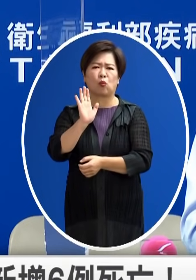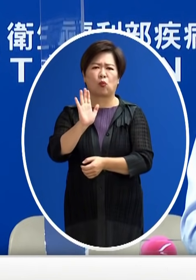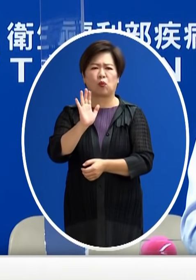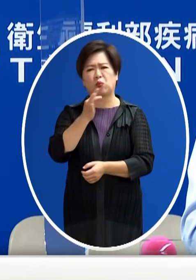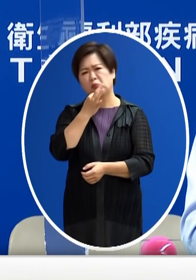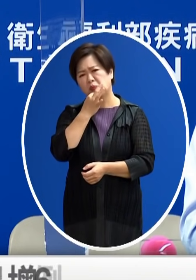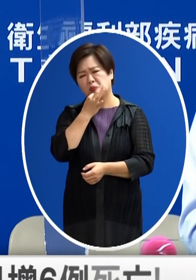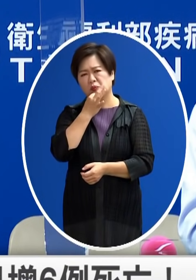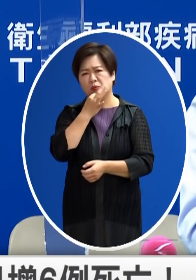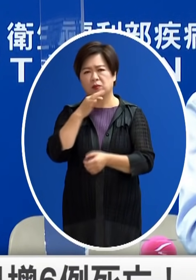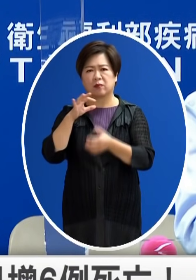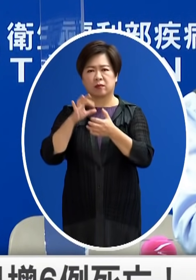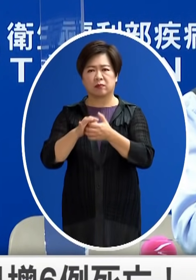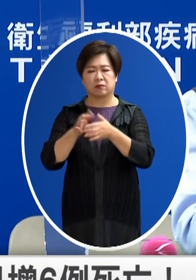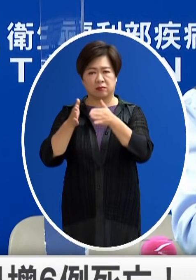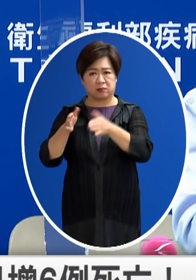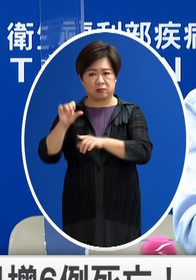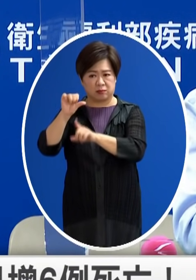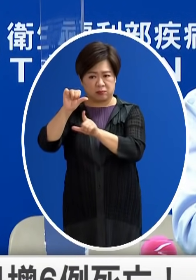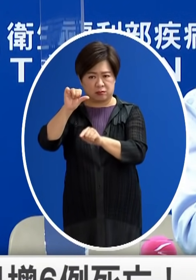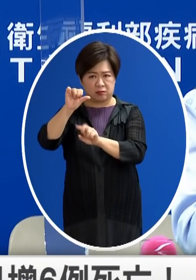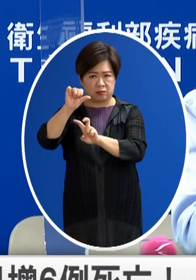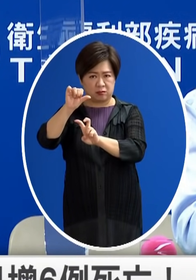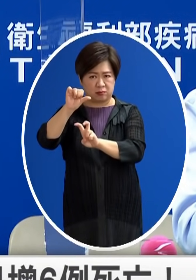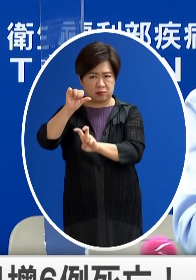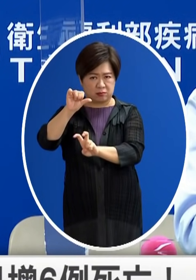那大家也看到，在